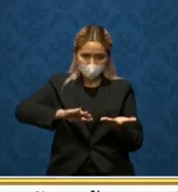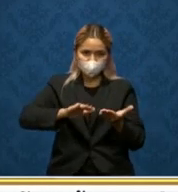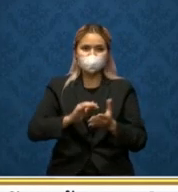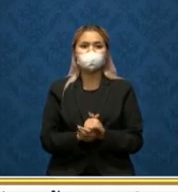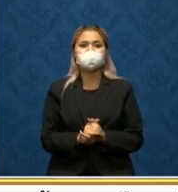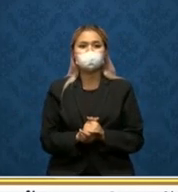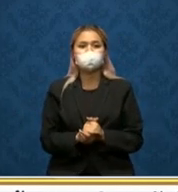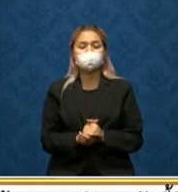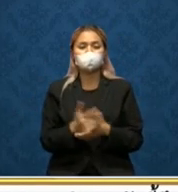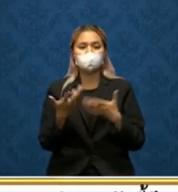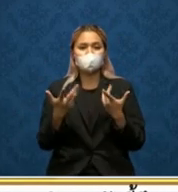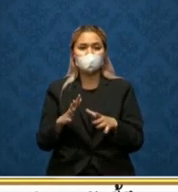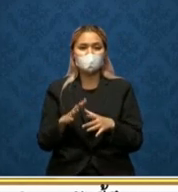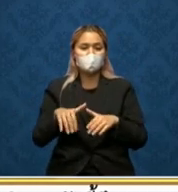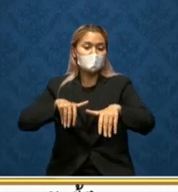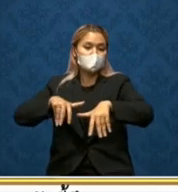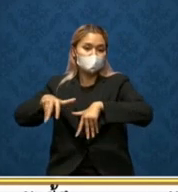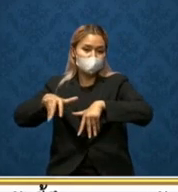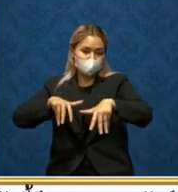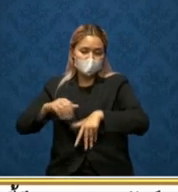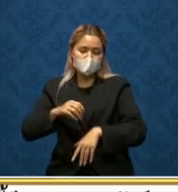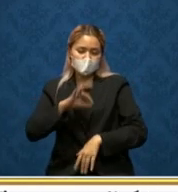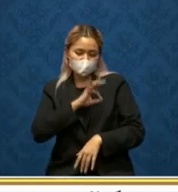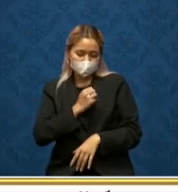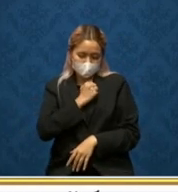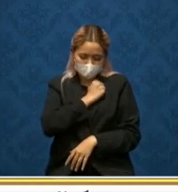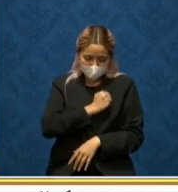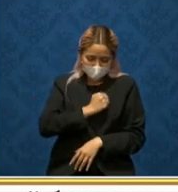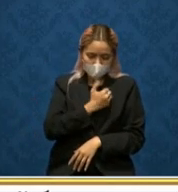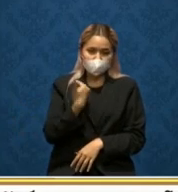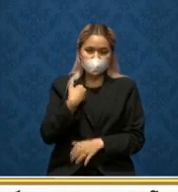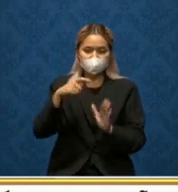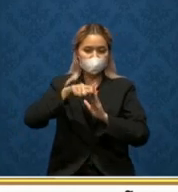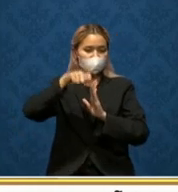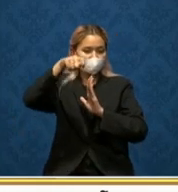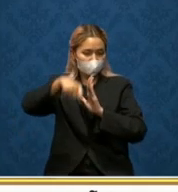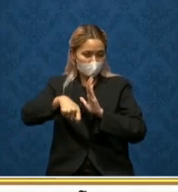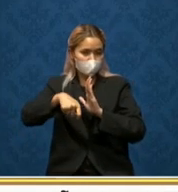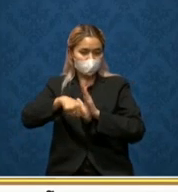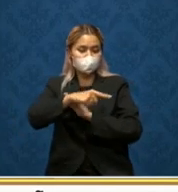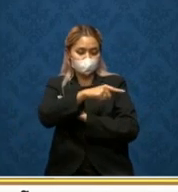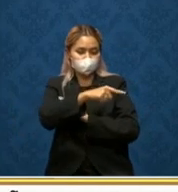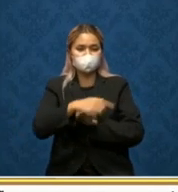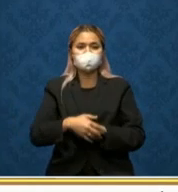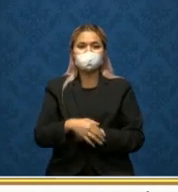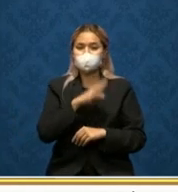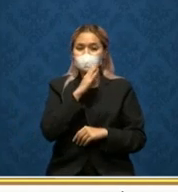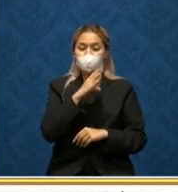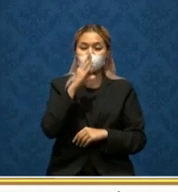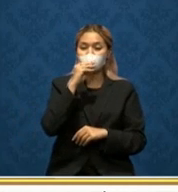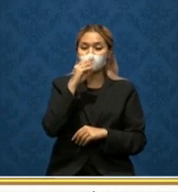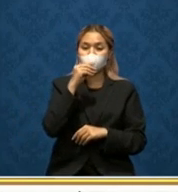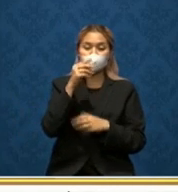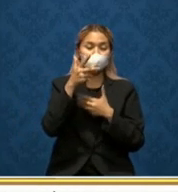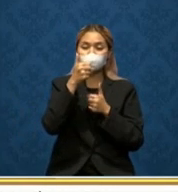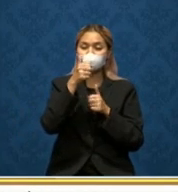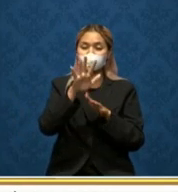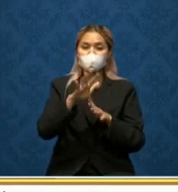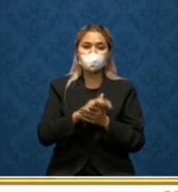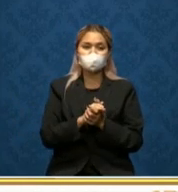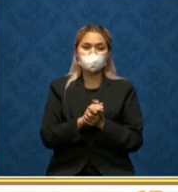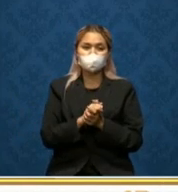ชนยังโศกเศร้ากับเหตุการณ์กราดยิงอยู่นะครับผมก็คิดว่าท่านคงไม่พูดพล่อยๆแน่ๆอีกอย่างนึงถ้าท่านแค่ผู้ส่งส่งเนี่ยก็